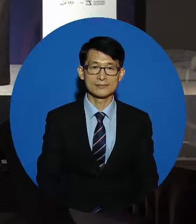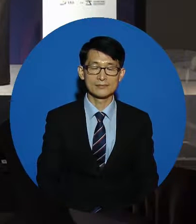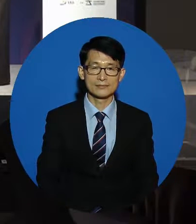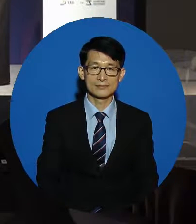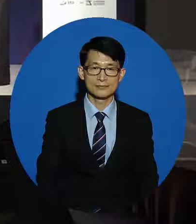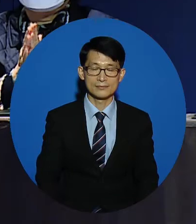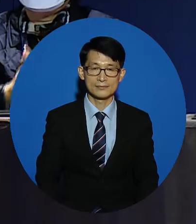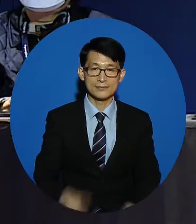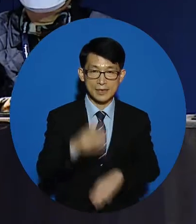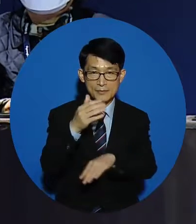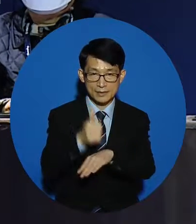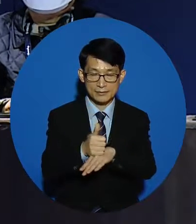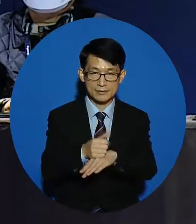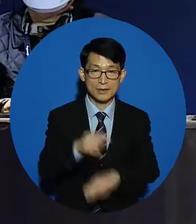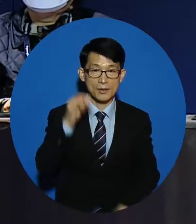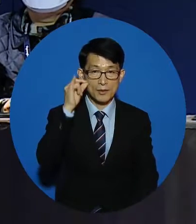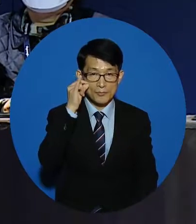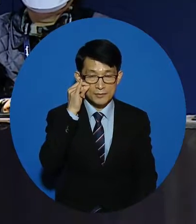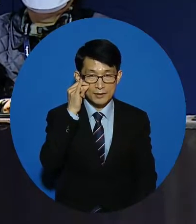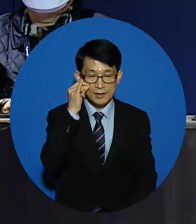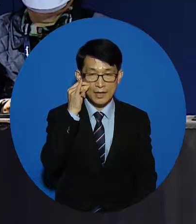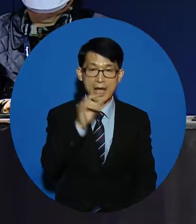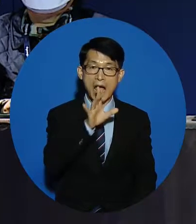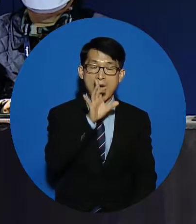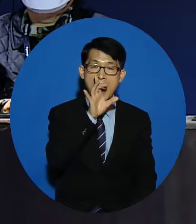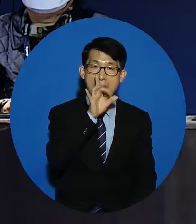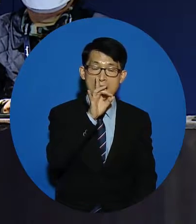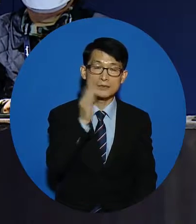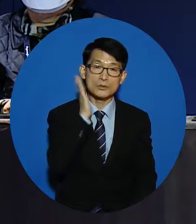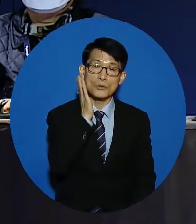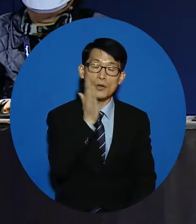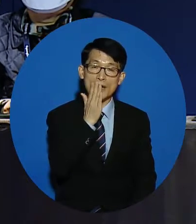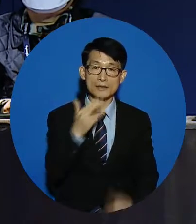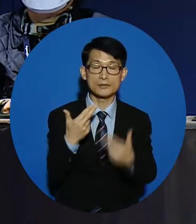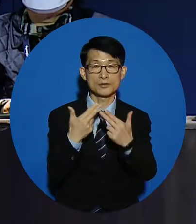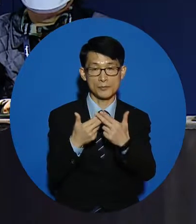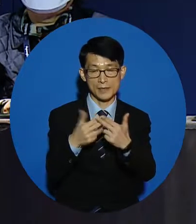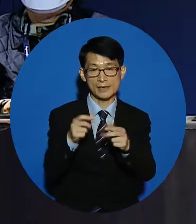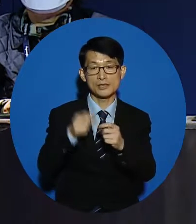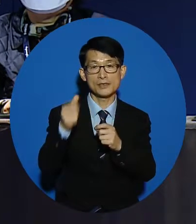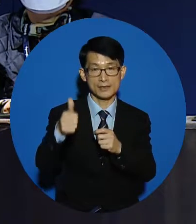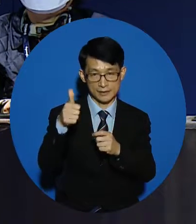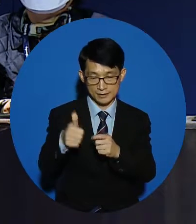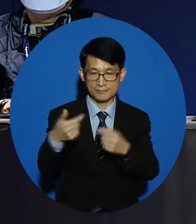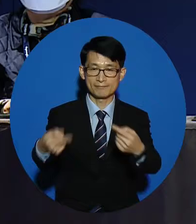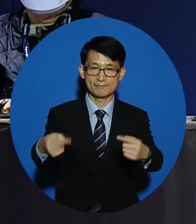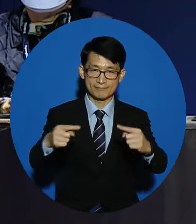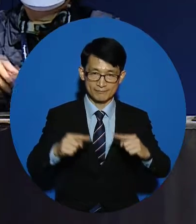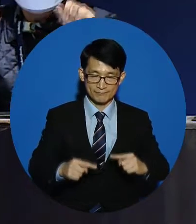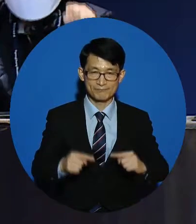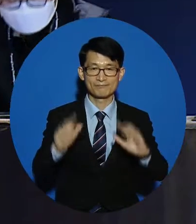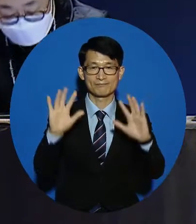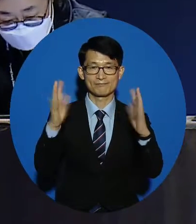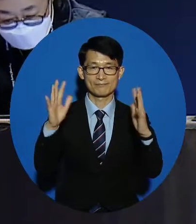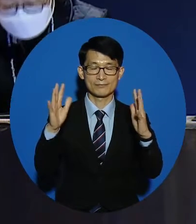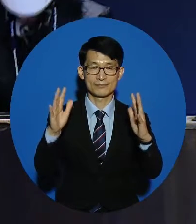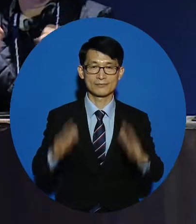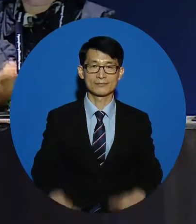네, 마지막으로 엄성현 강릉시 농아인협회 지회장님 참석하셨습니다.